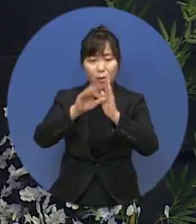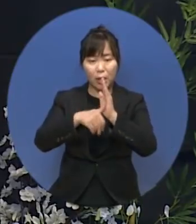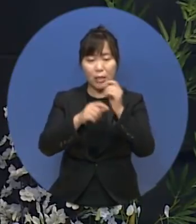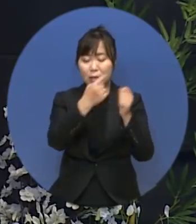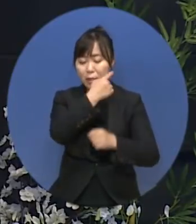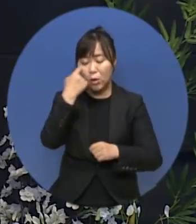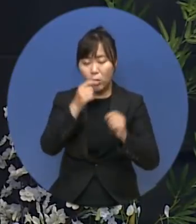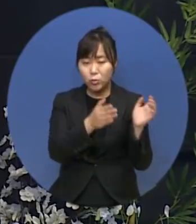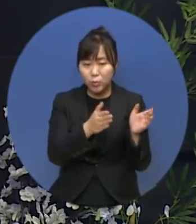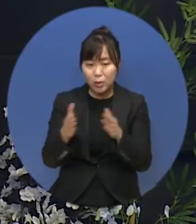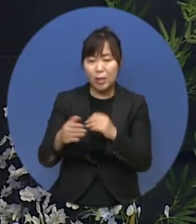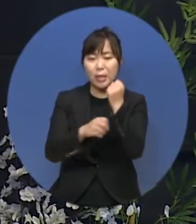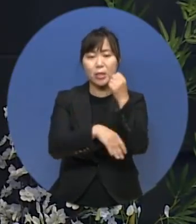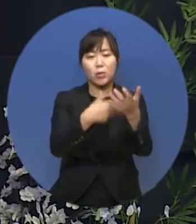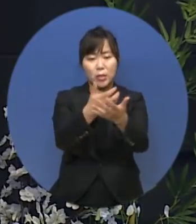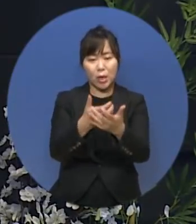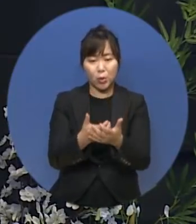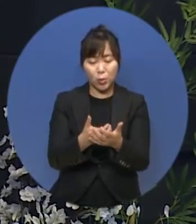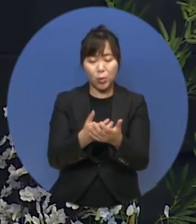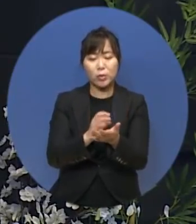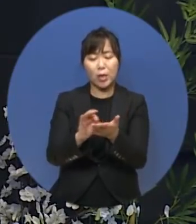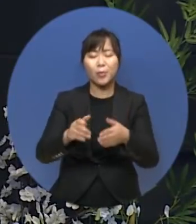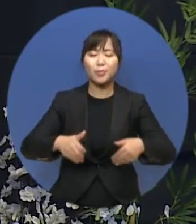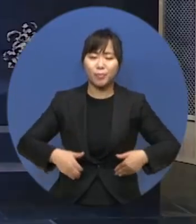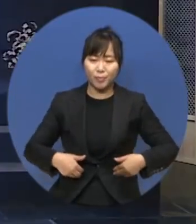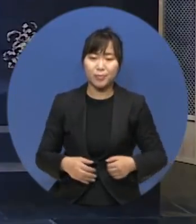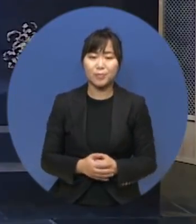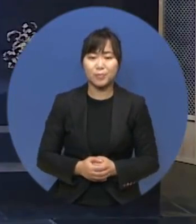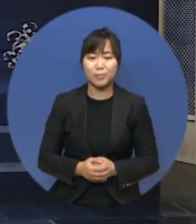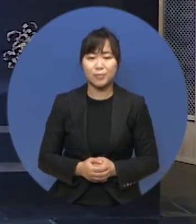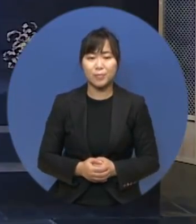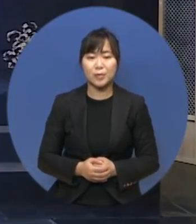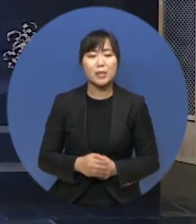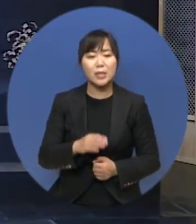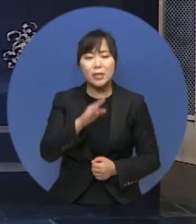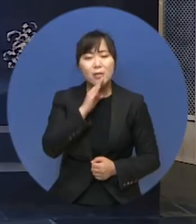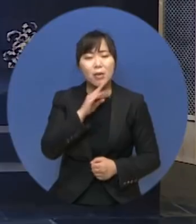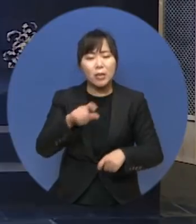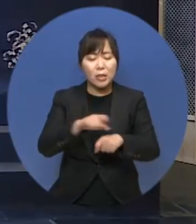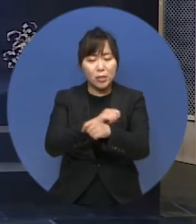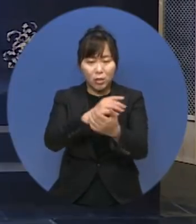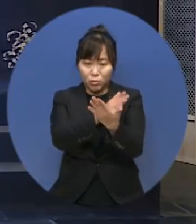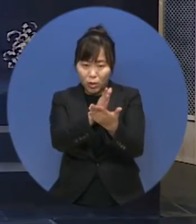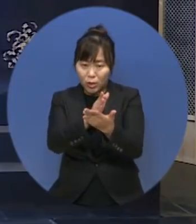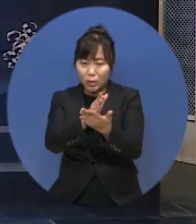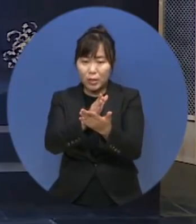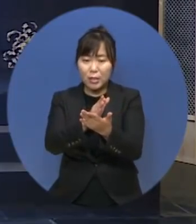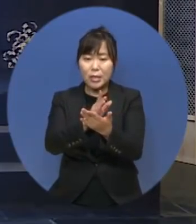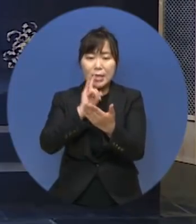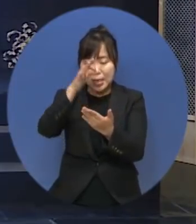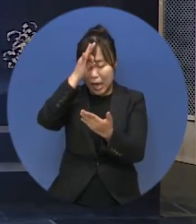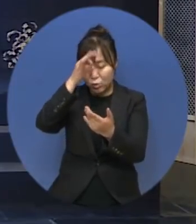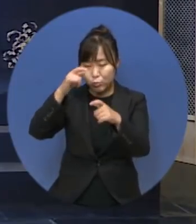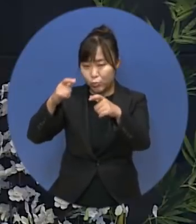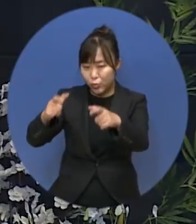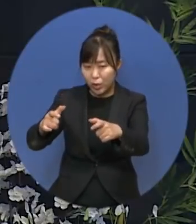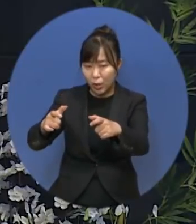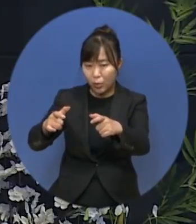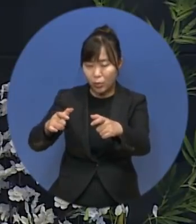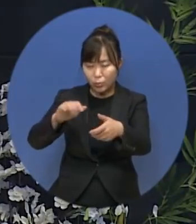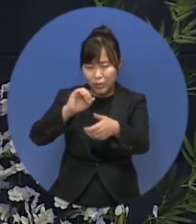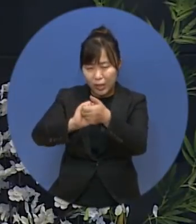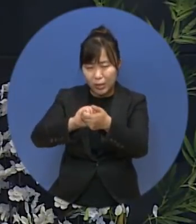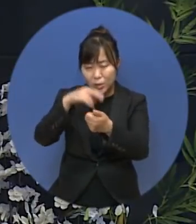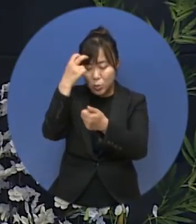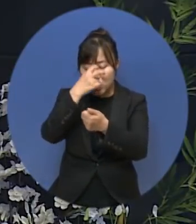근거가 마련되어서 기초자료로 활용되어야 됩니다. 실제로 특정 유형, 특정 예술 분야로